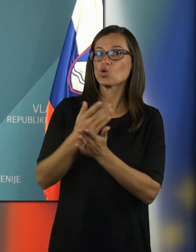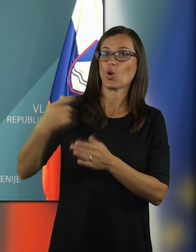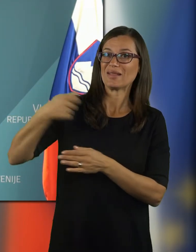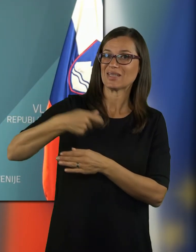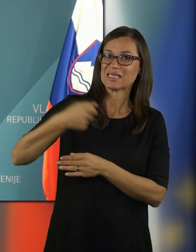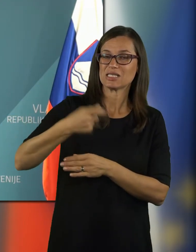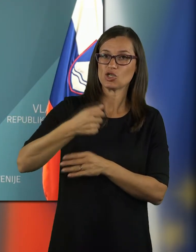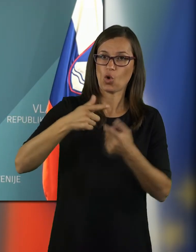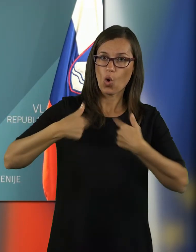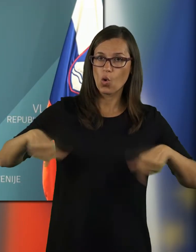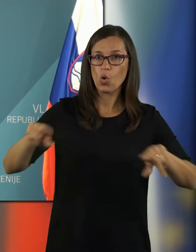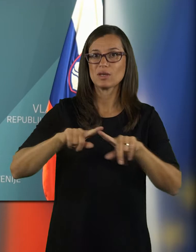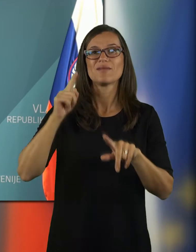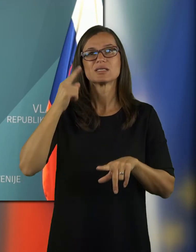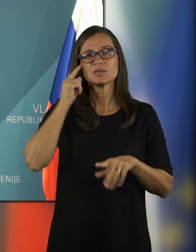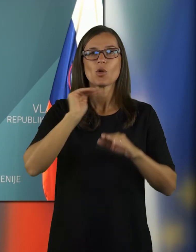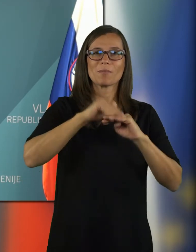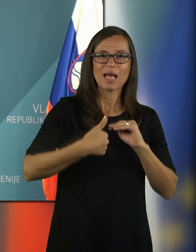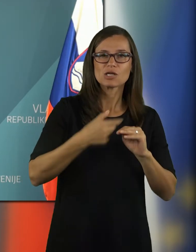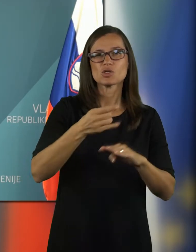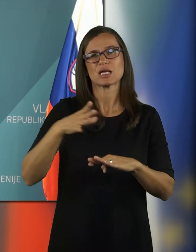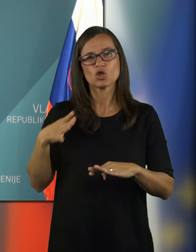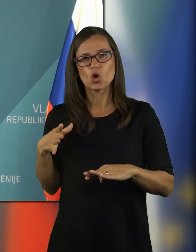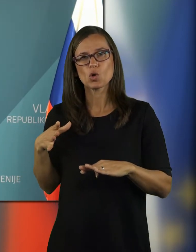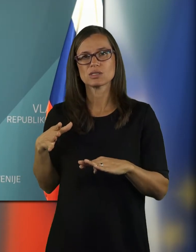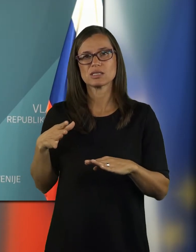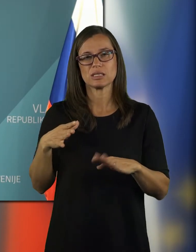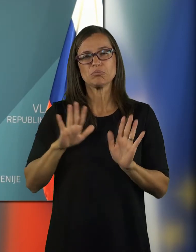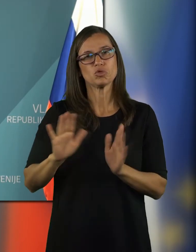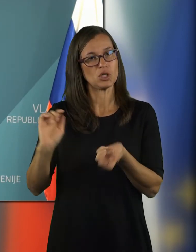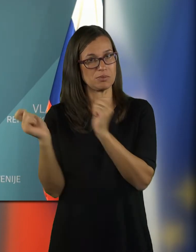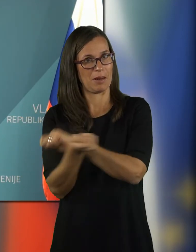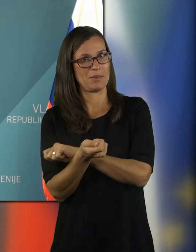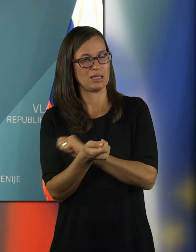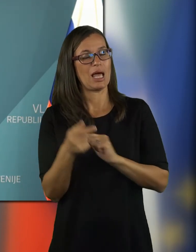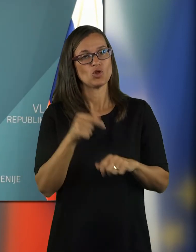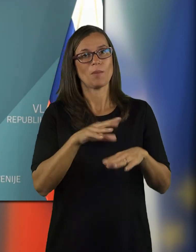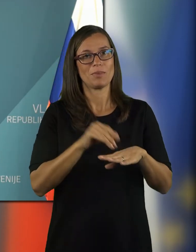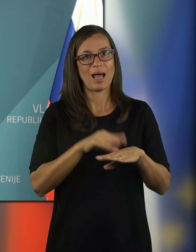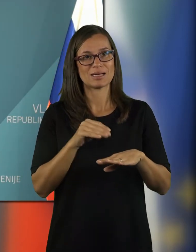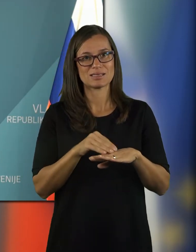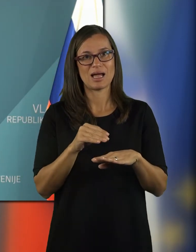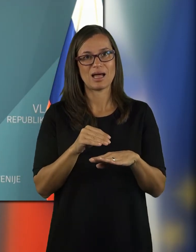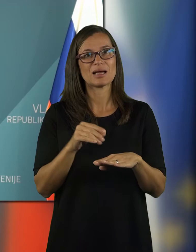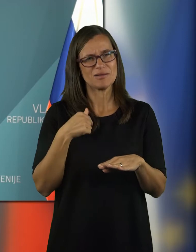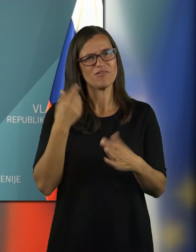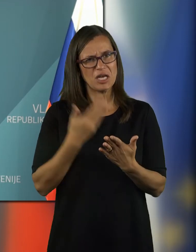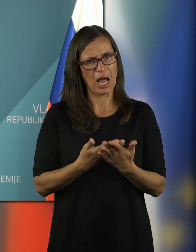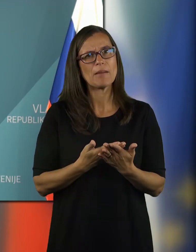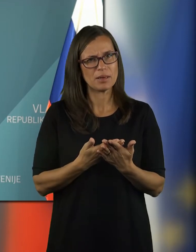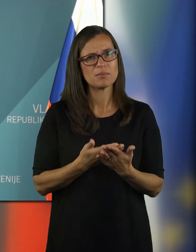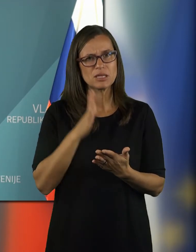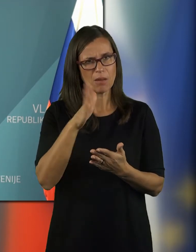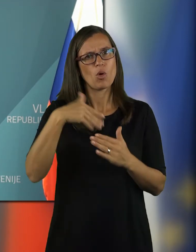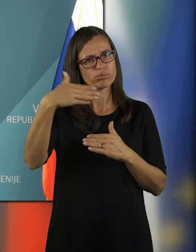investicijsko okolje v smislu prijaznosti, hitrosti spreminja, in to je praksa, ki verjamem, da